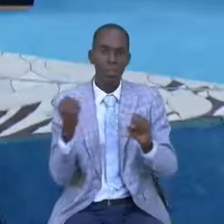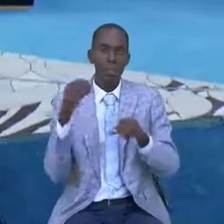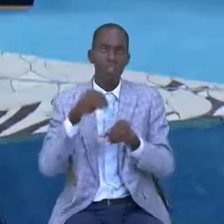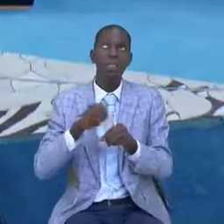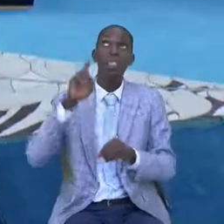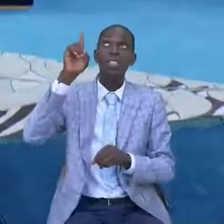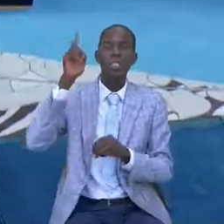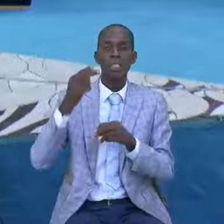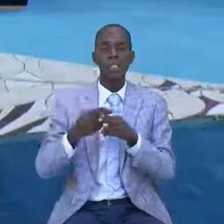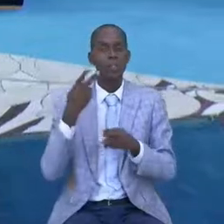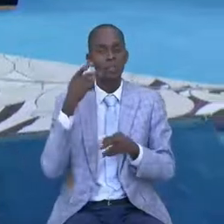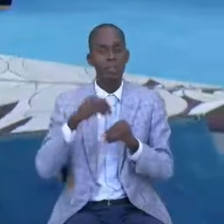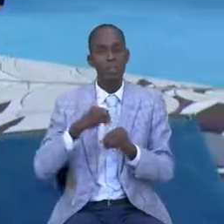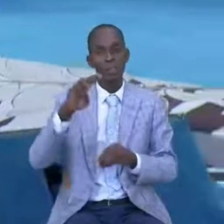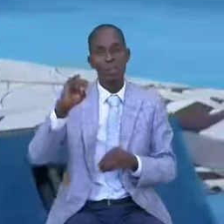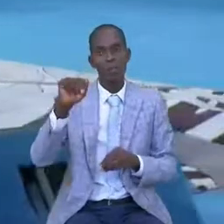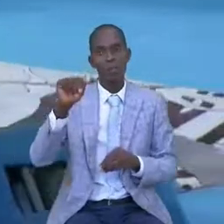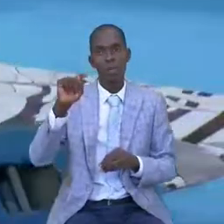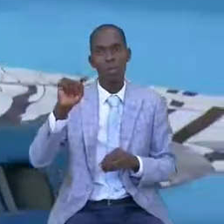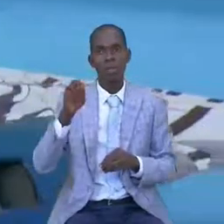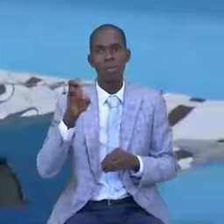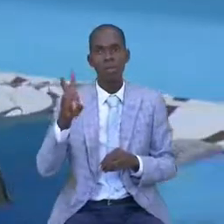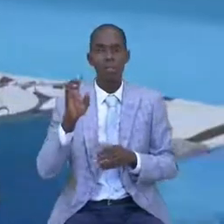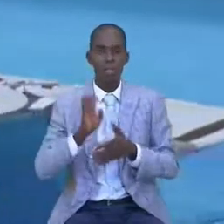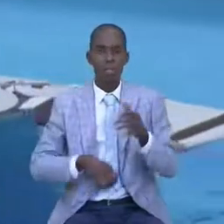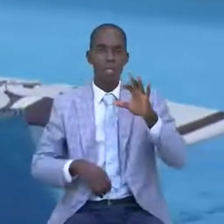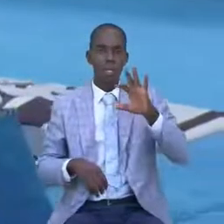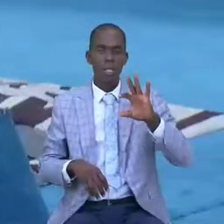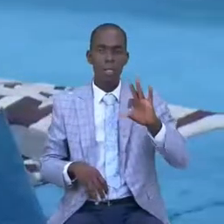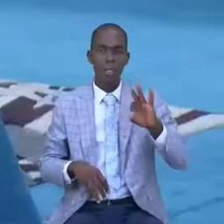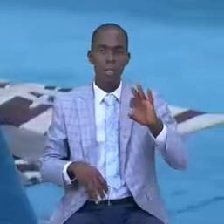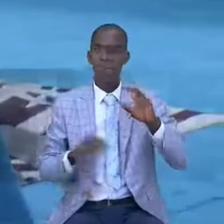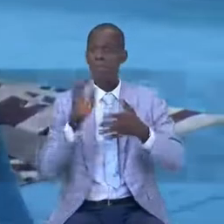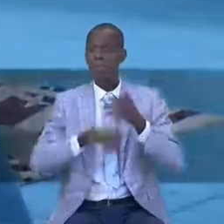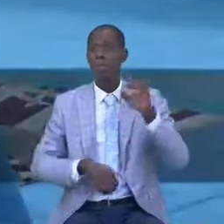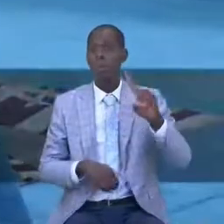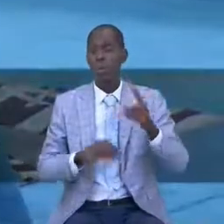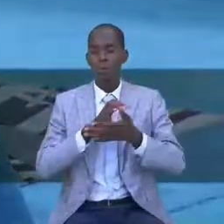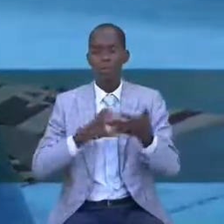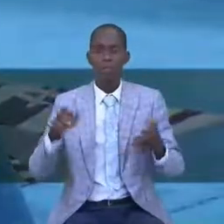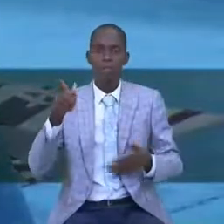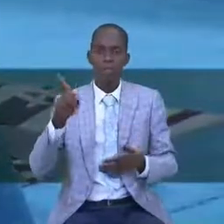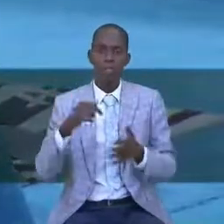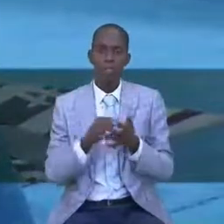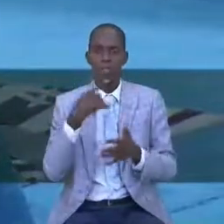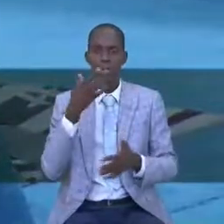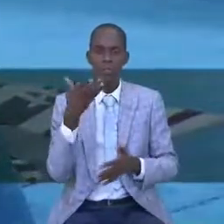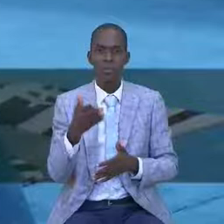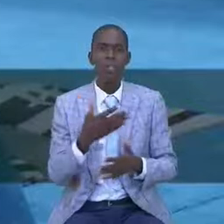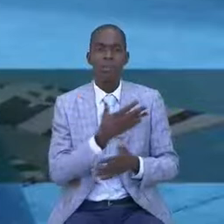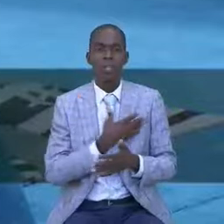la possession du salut transformateur en son nom. Matthieu chapitre 1, verset